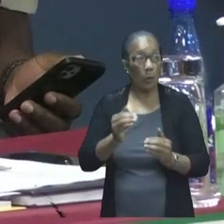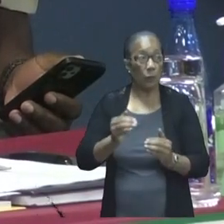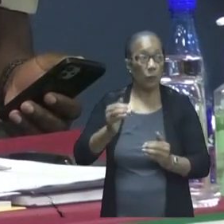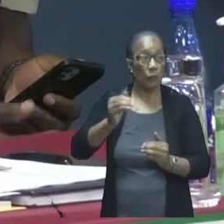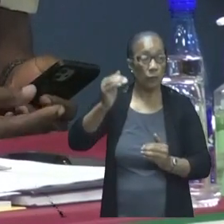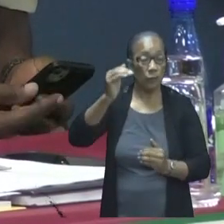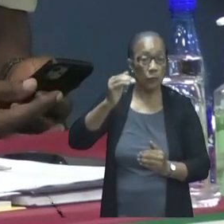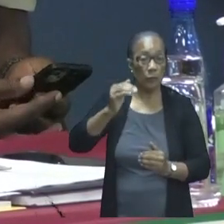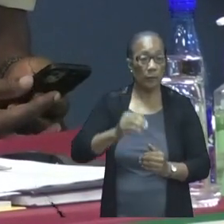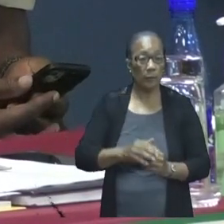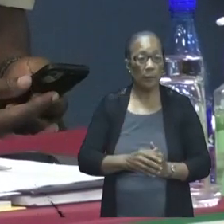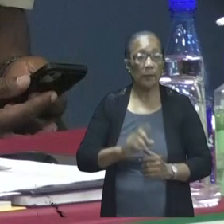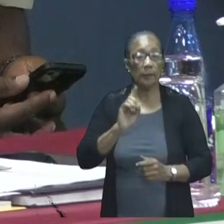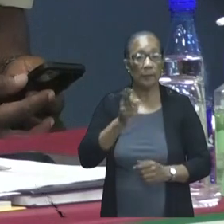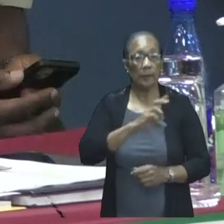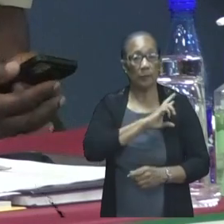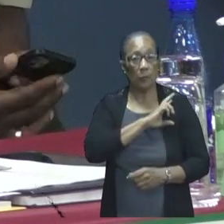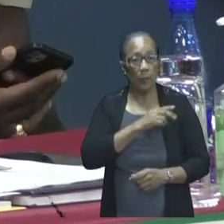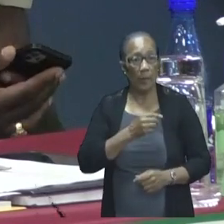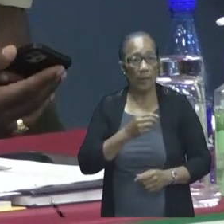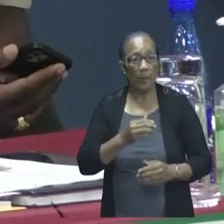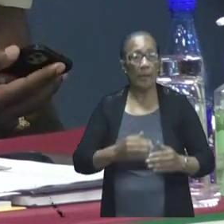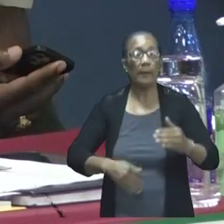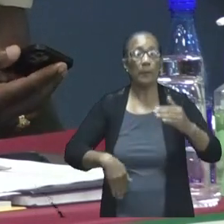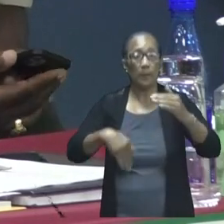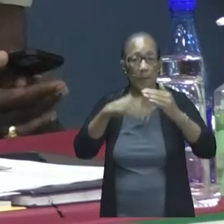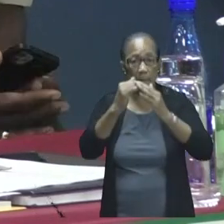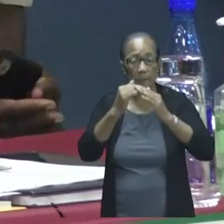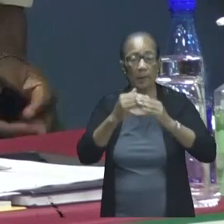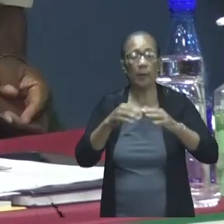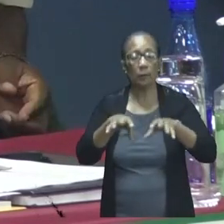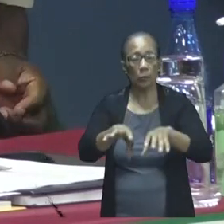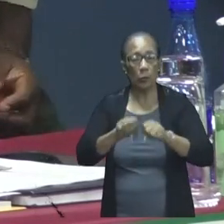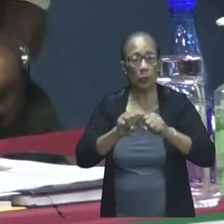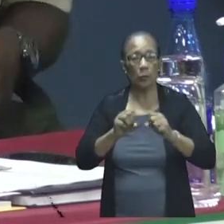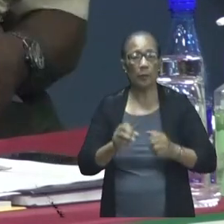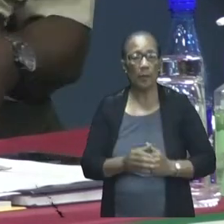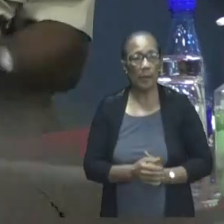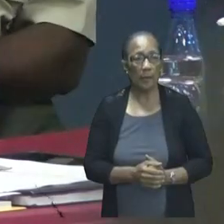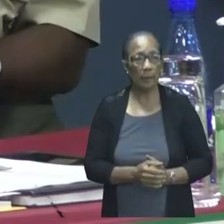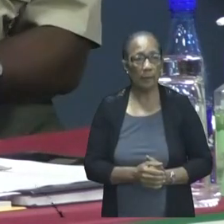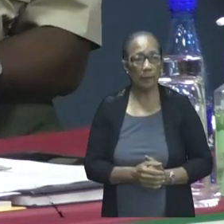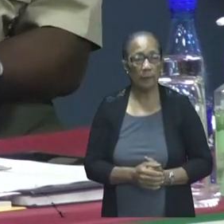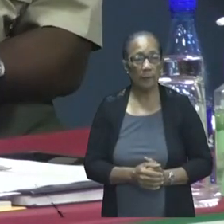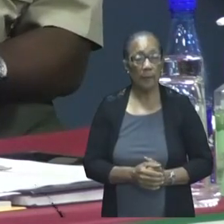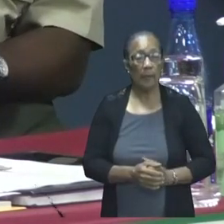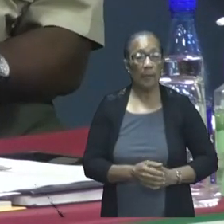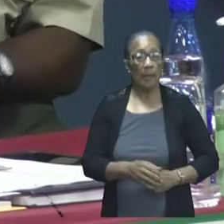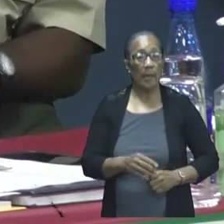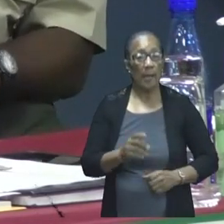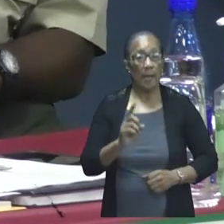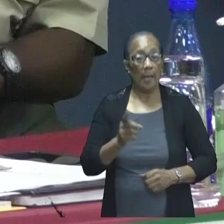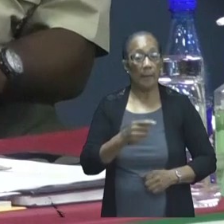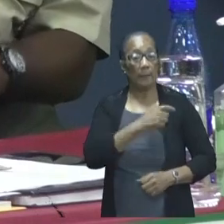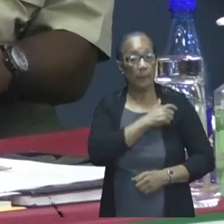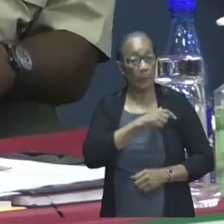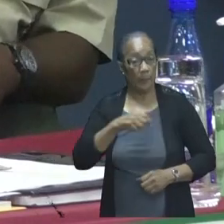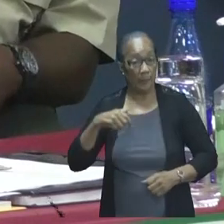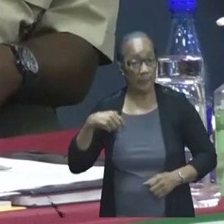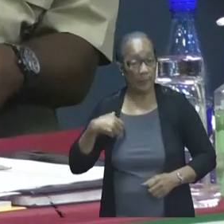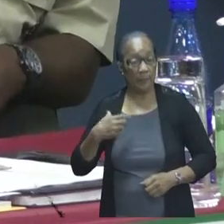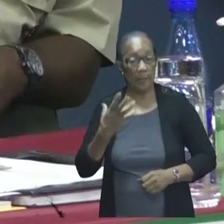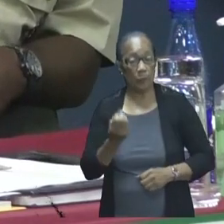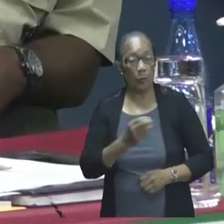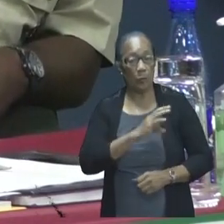zodat we het maximale eruit kunnen halen dan president met uw toestemming wens ik nog even in